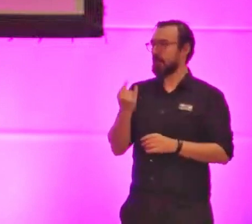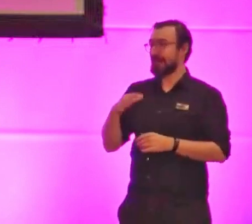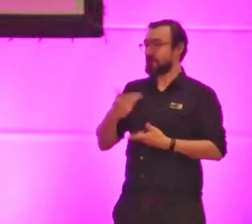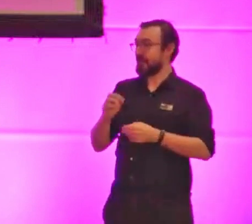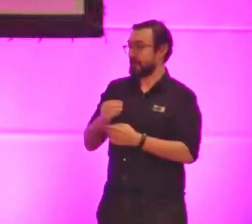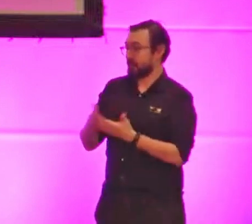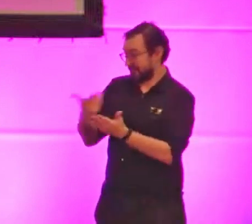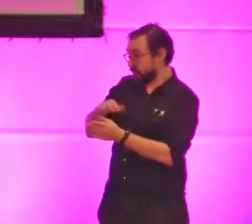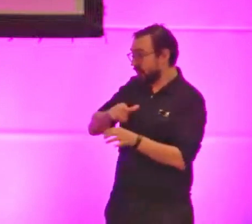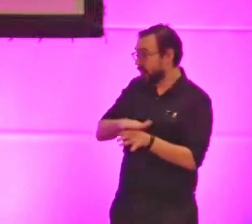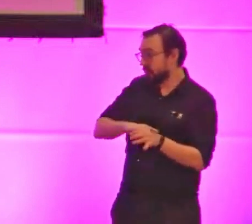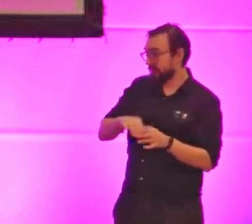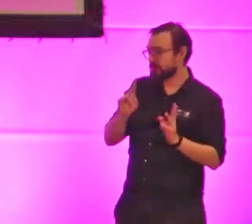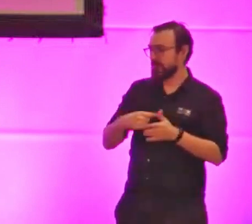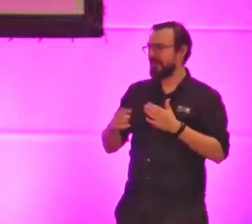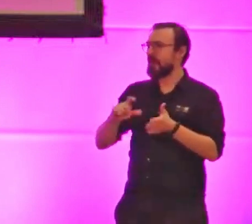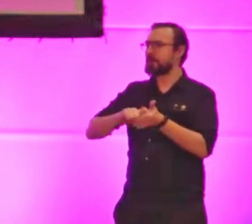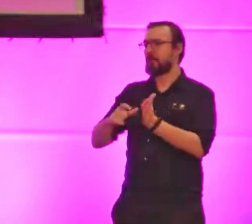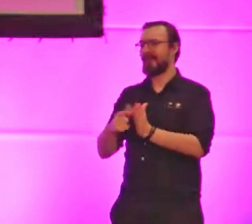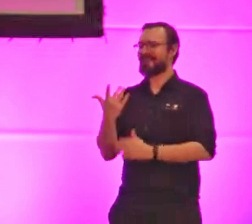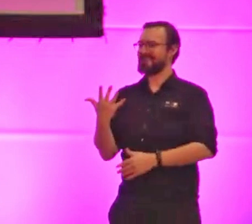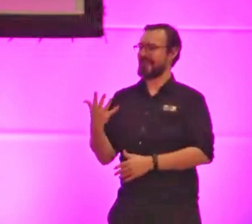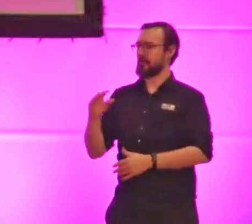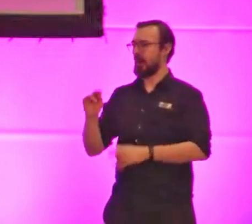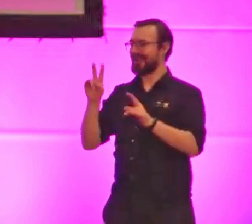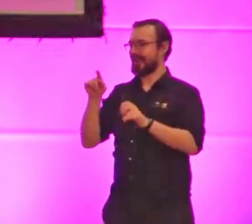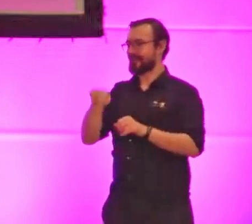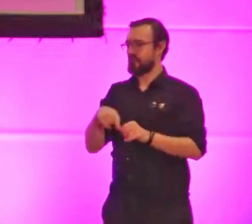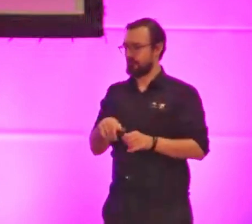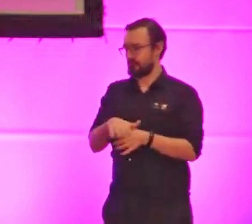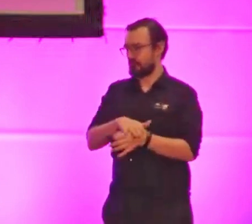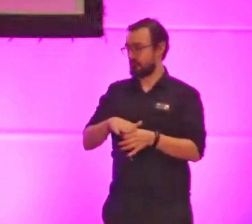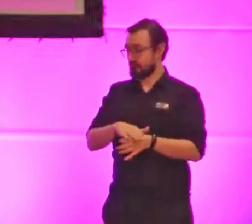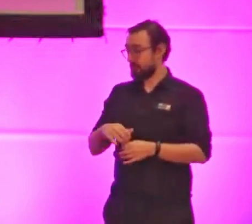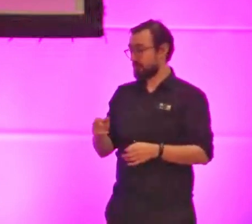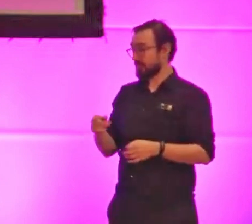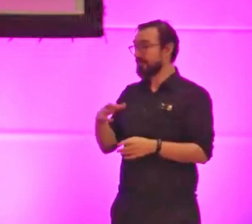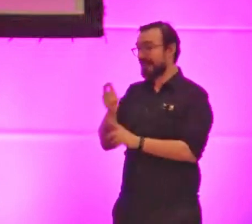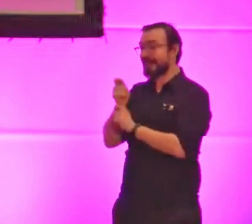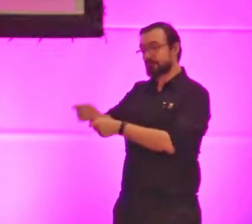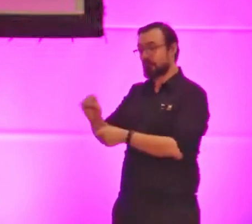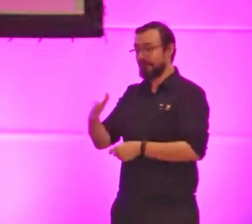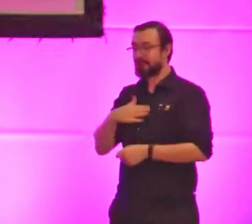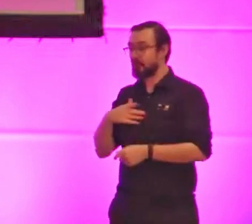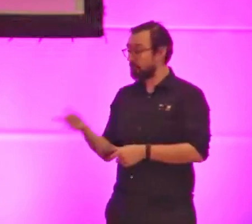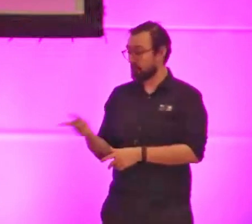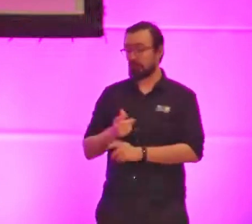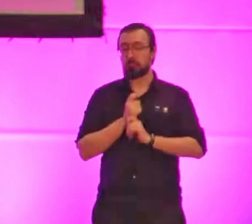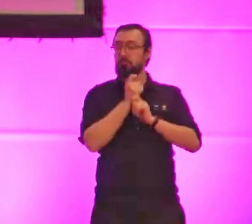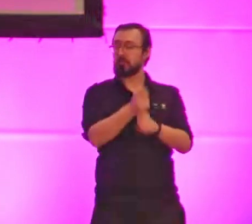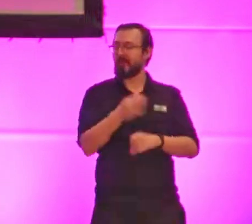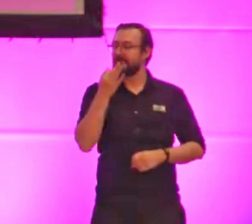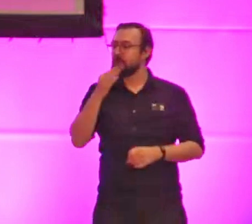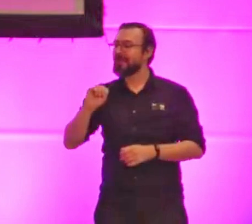erbjudande. Ja, vill ni ha det här området som heter Block 5A, kallar de det, så kan ni ansöka om det. De ansökte om det, och i